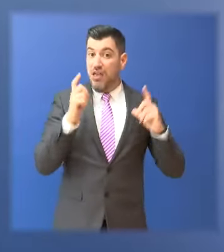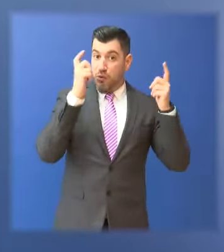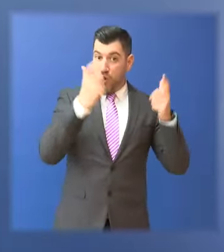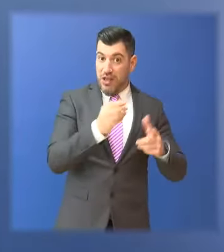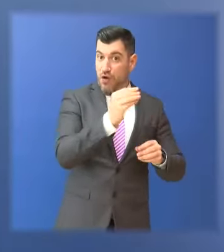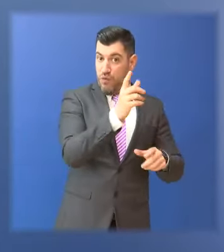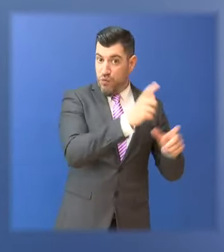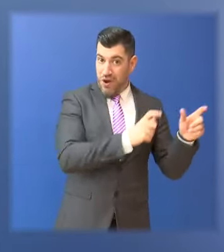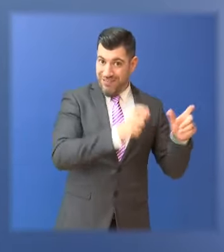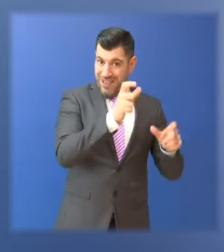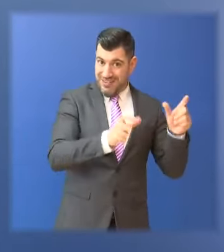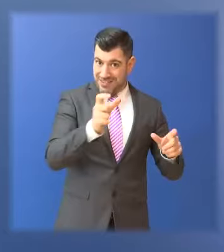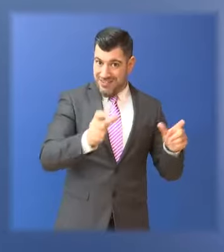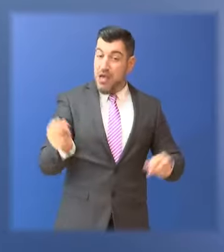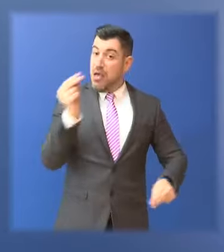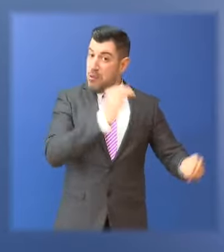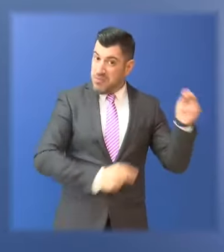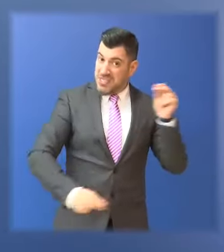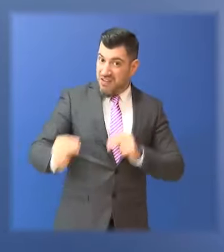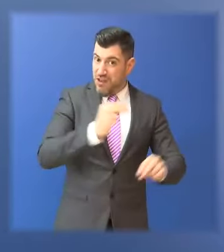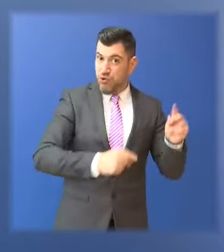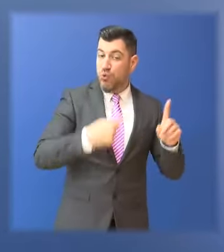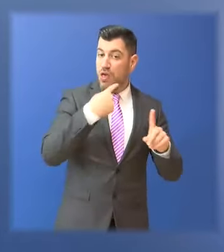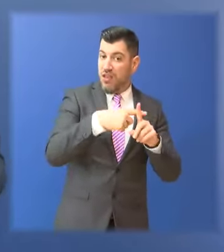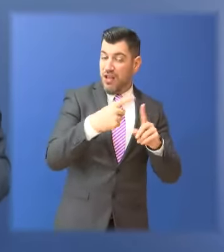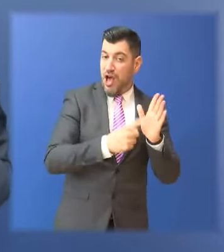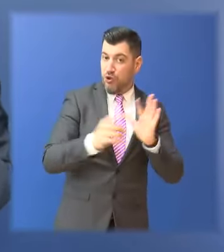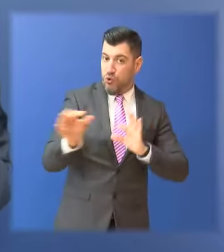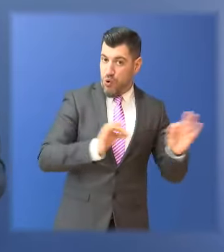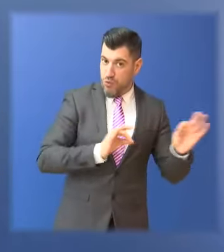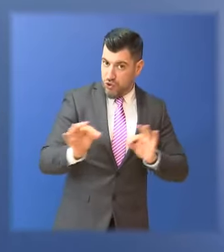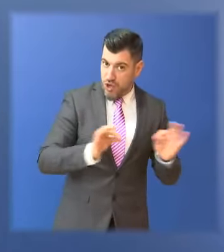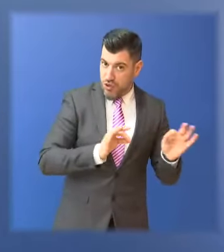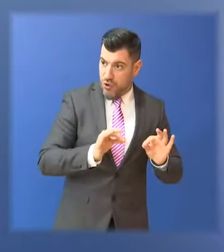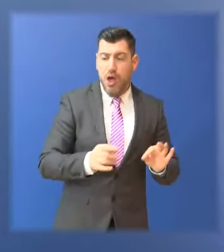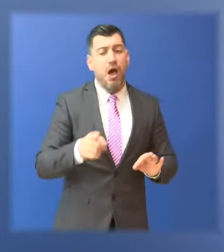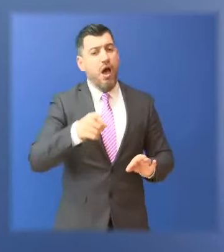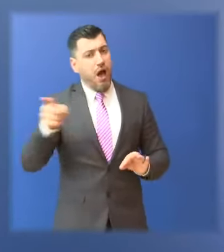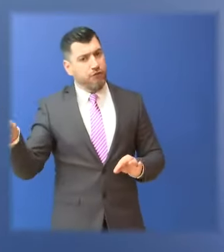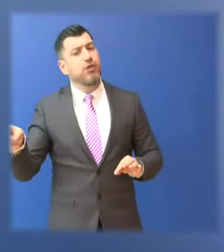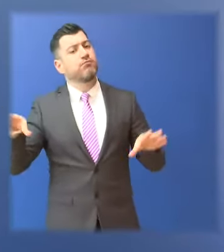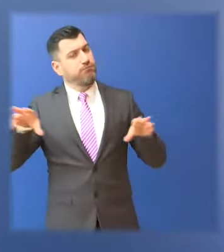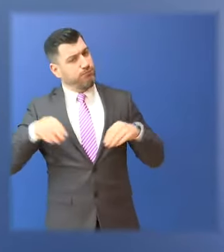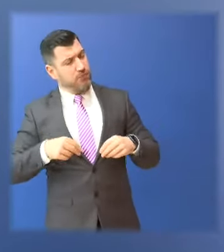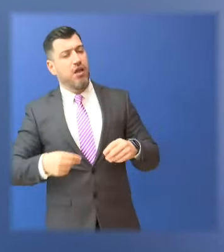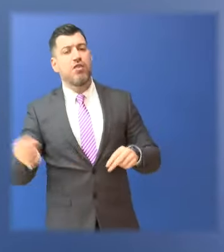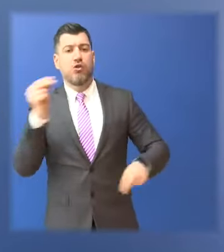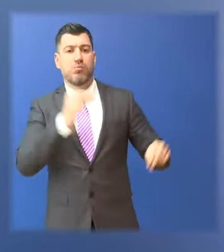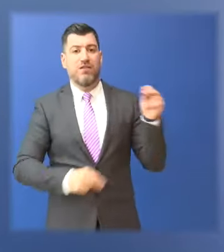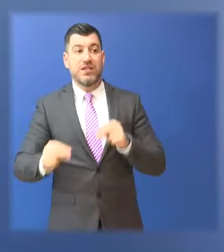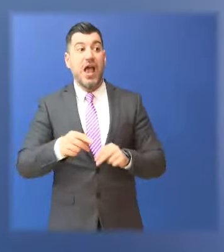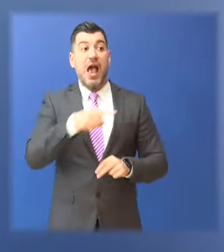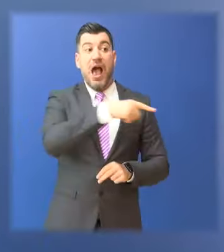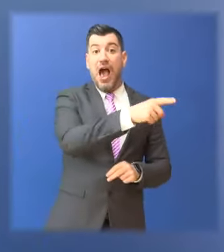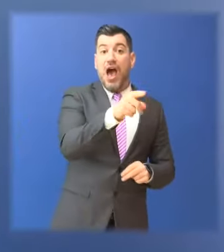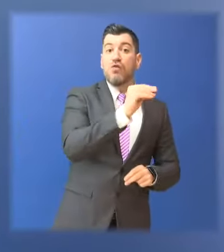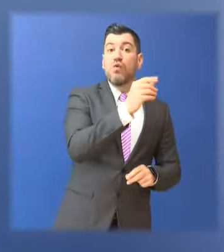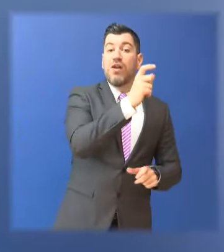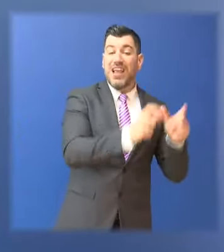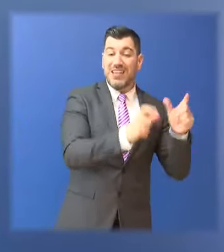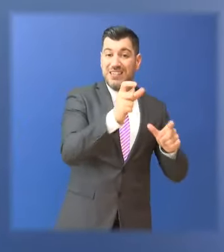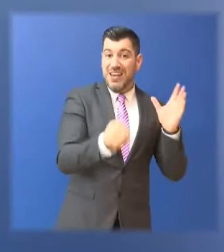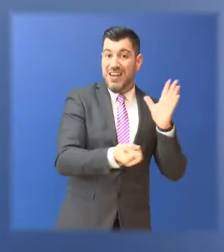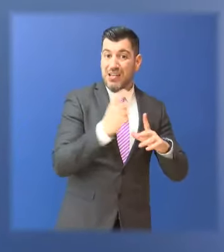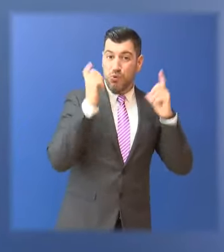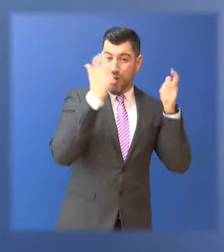υιοθεσίας, της ισότητας στο γάμο και της παρέμβασής μας για την υιοθεσία, τότε θα είναι υπέρ και το ΠΑΣΟΚ ενδεχομένως. Αν είναι οι βουλευτές της Νέας